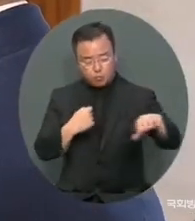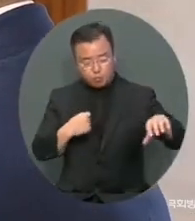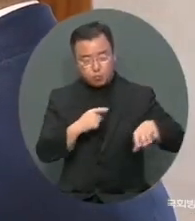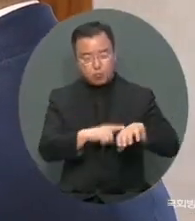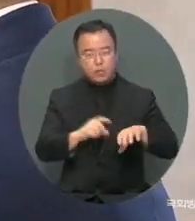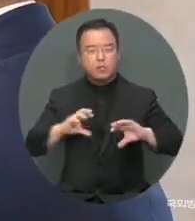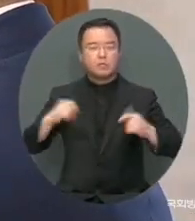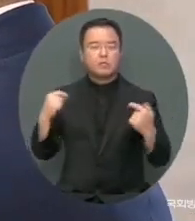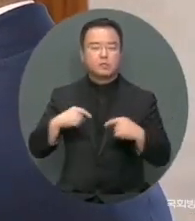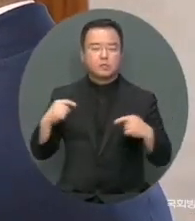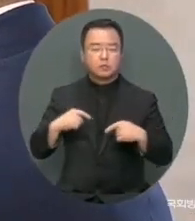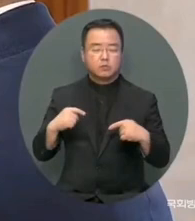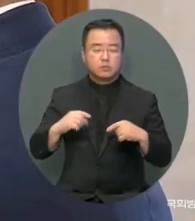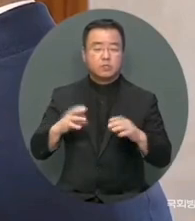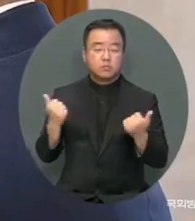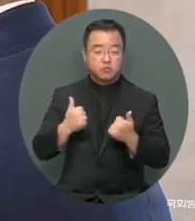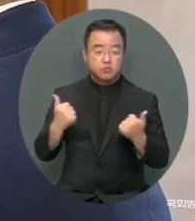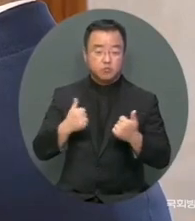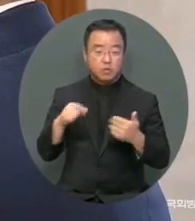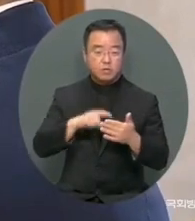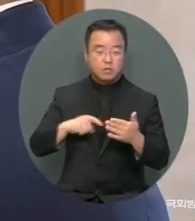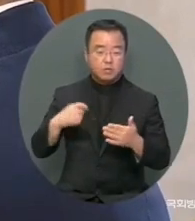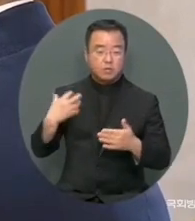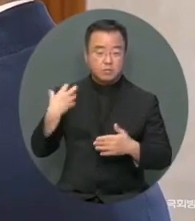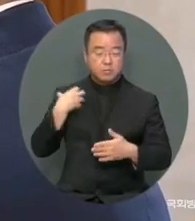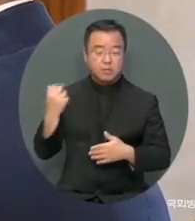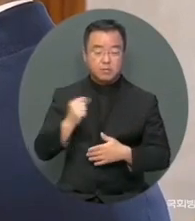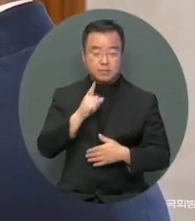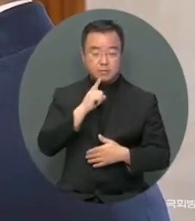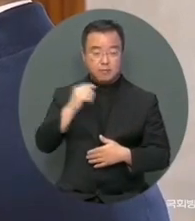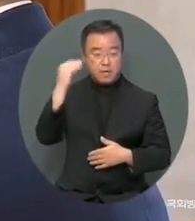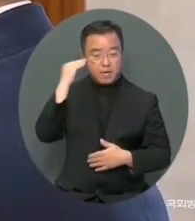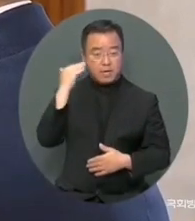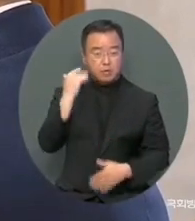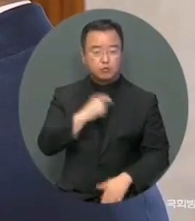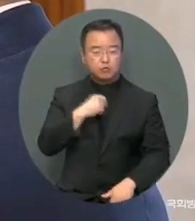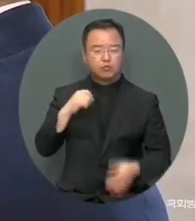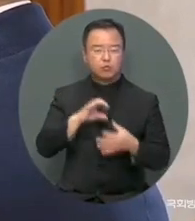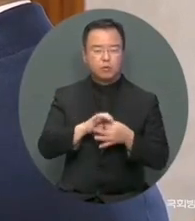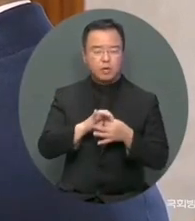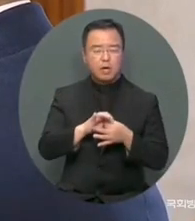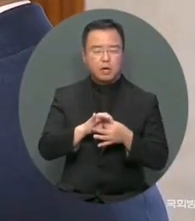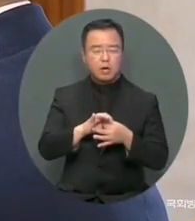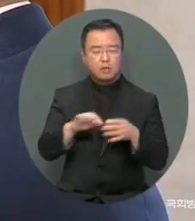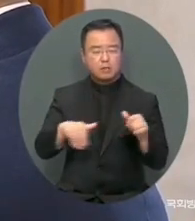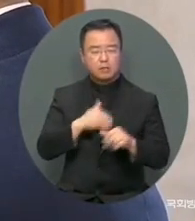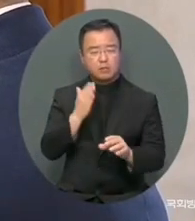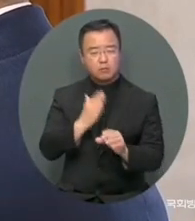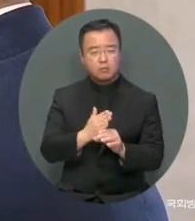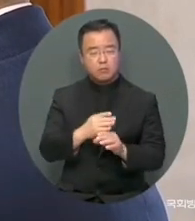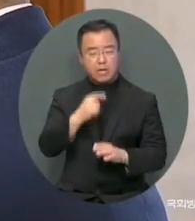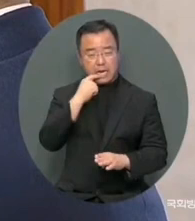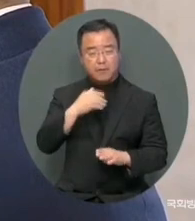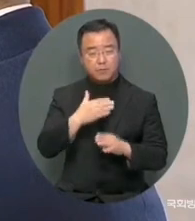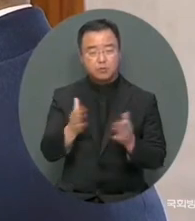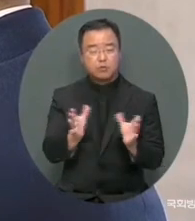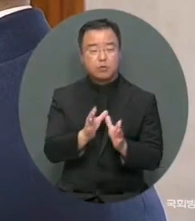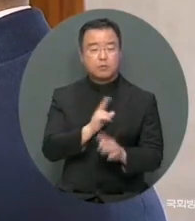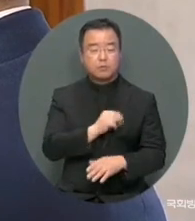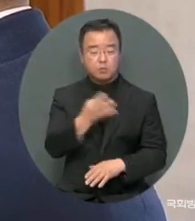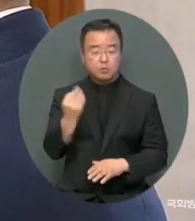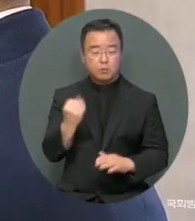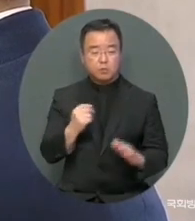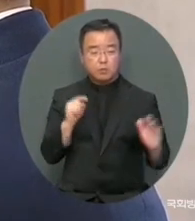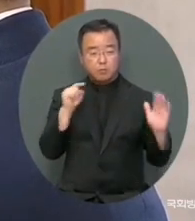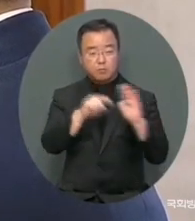이제 최근에 이제 한중 관계 악화되는 사이에 이제 민주당 일부 의원들이 중국을 방문해서 적절한 일이나 논란이 있었습니다. 이게 이제